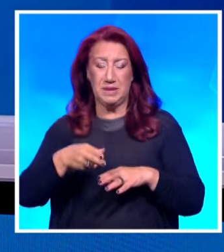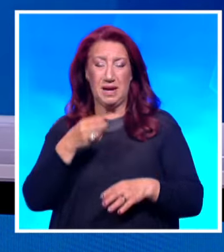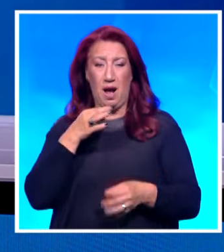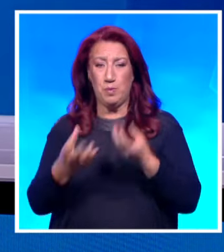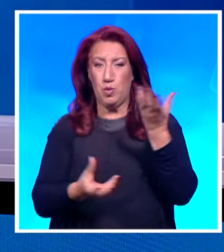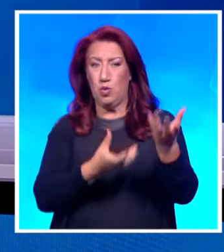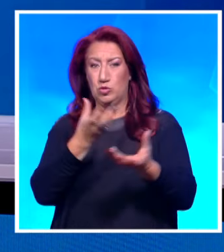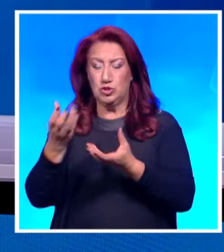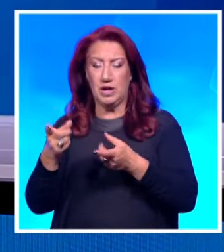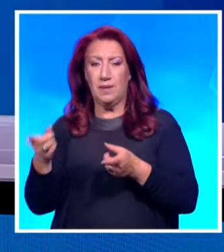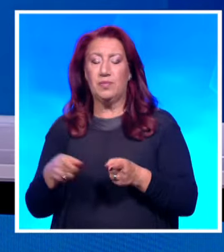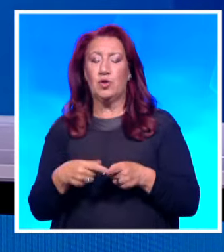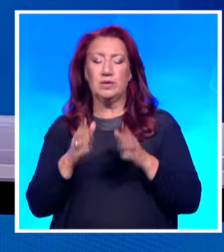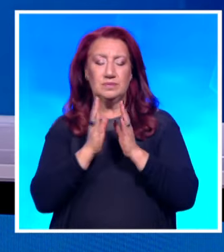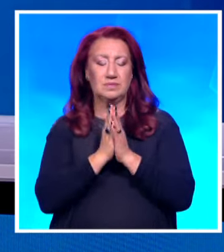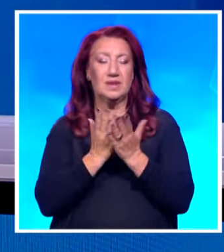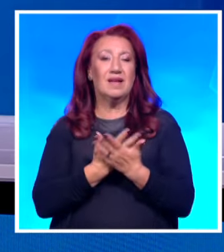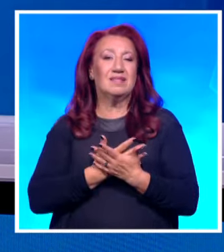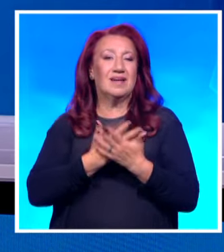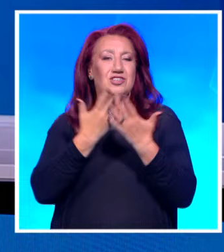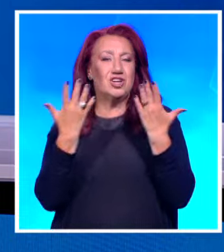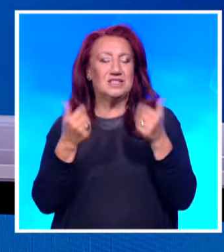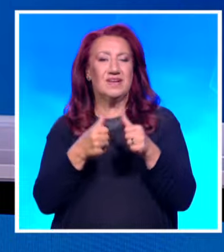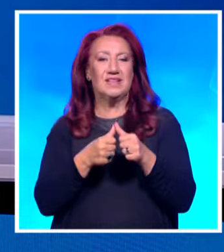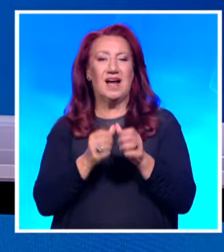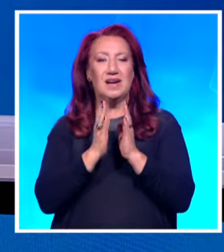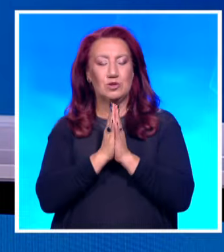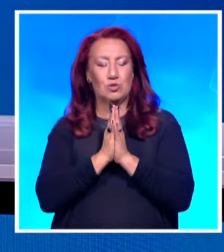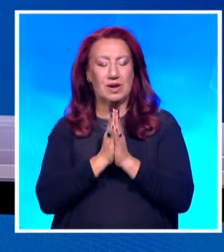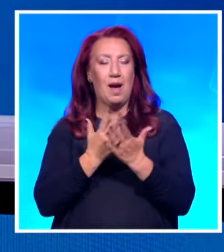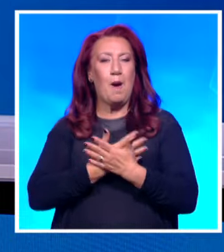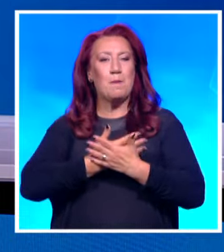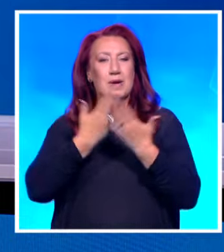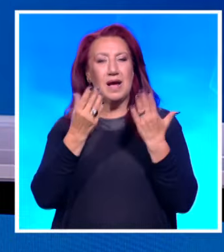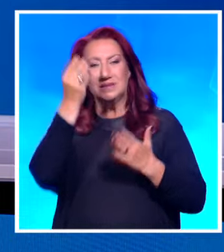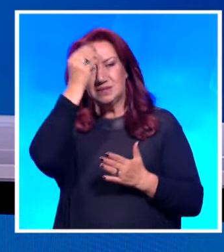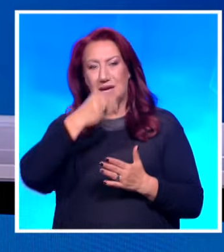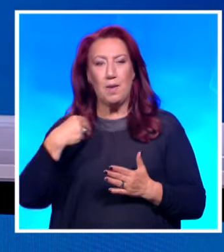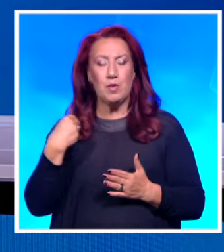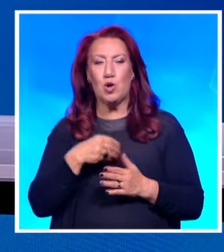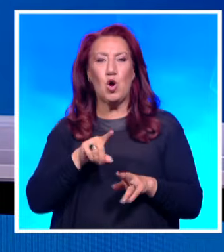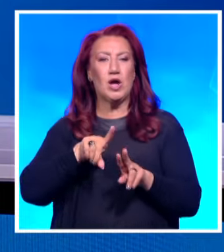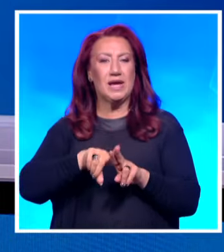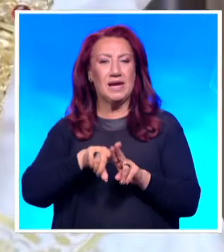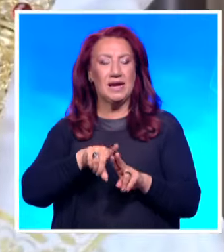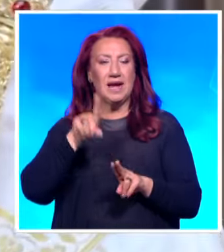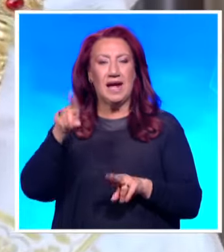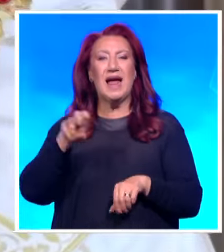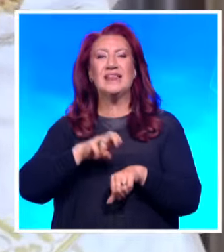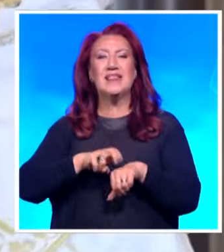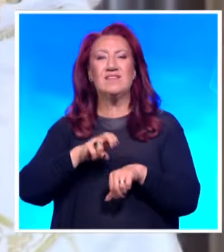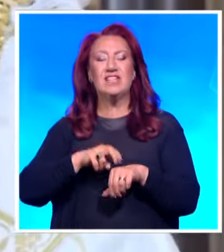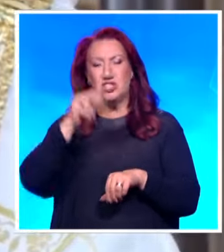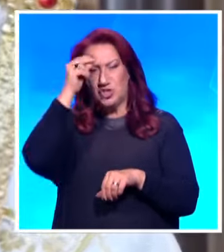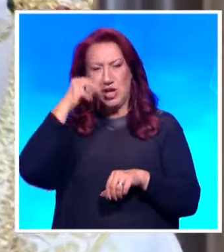възглави тържествената света литургия за празника на свети пророк Илие в Дървенишкия манастир в София.